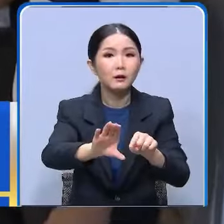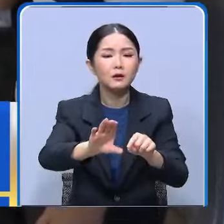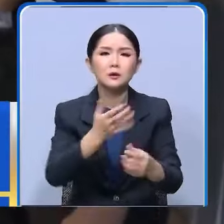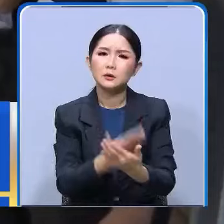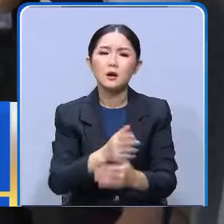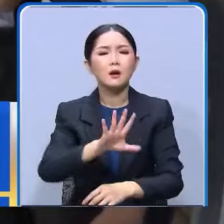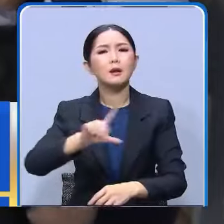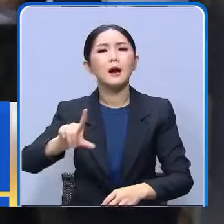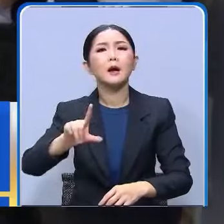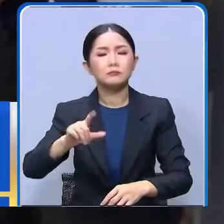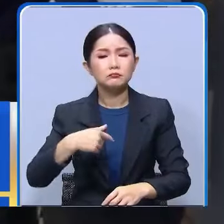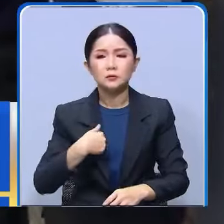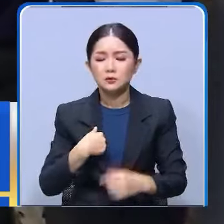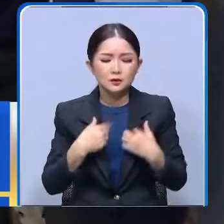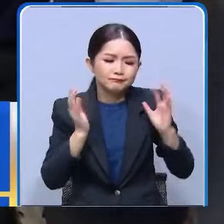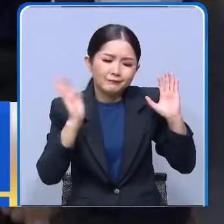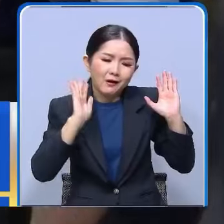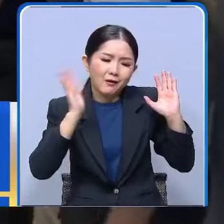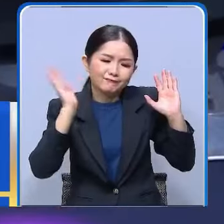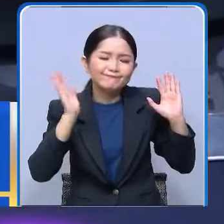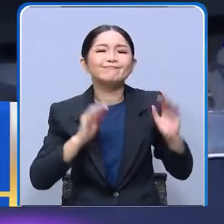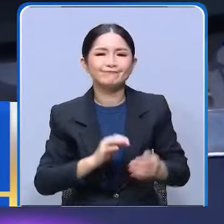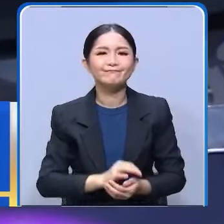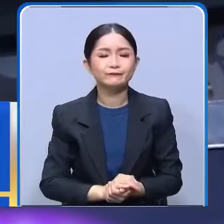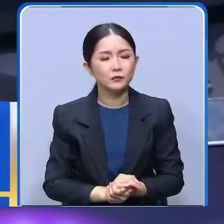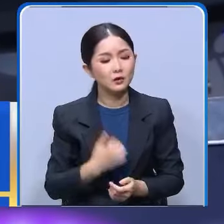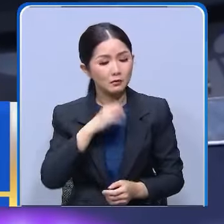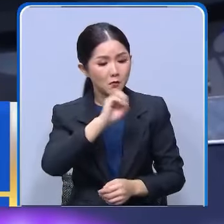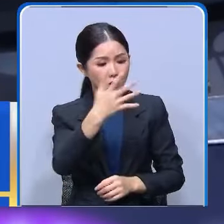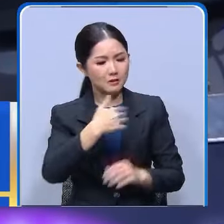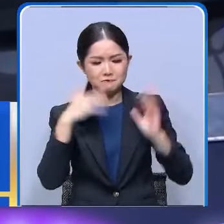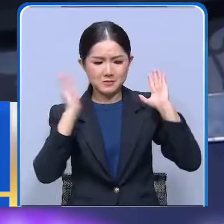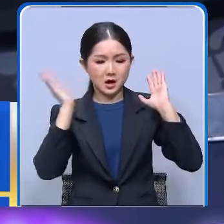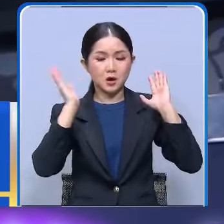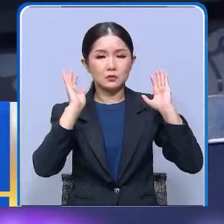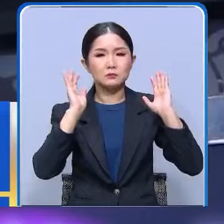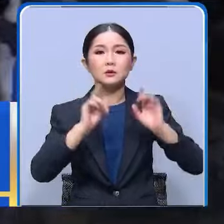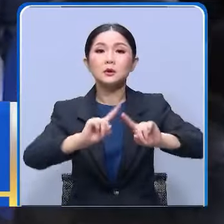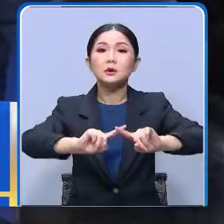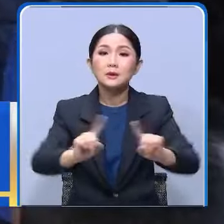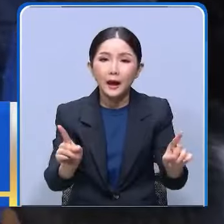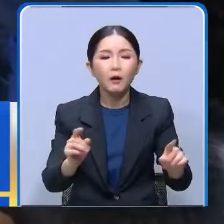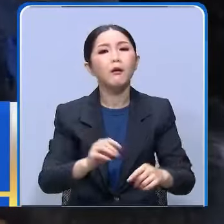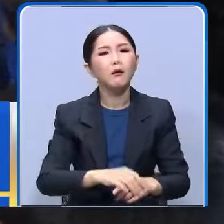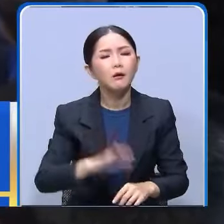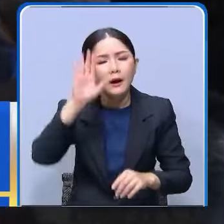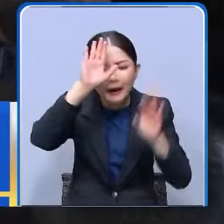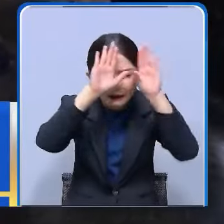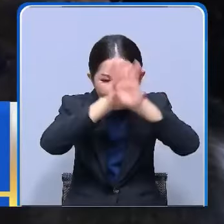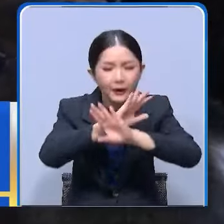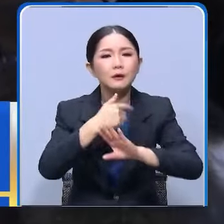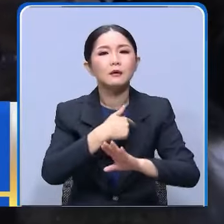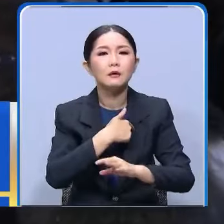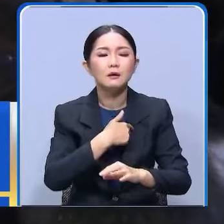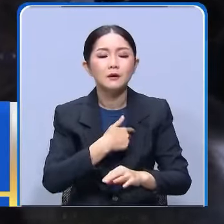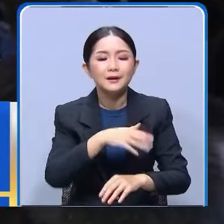บาทแต่ว่าปฏิเสธไปคราวนี้แต่ว่าถึงแม้จะปฏิเสธไปก็จริงแต่เห็นว่ามีการเรียกมาใช้บริการให้หมอบอสหมอเอกนะคะมาฉีดโบ